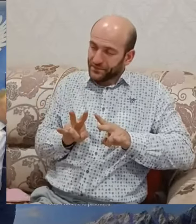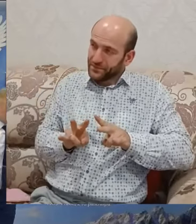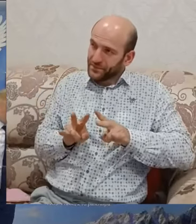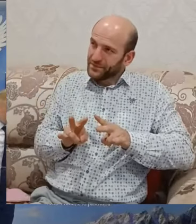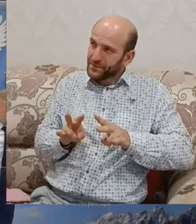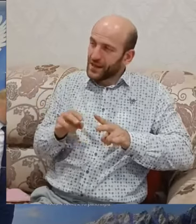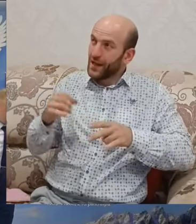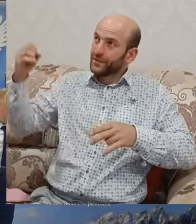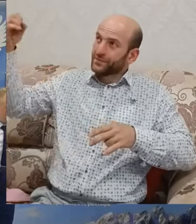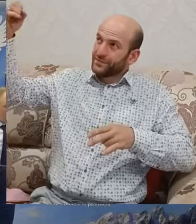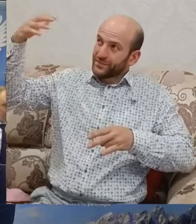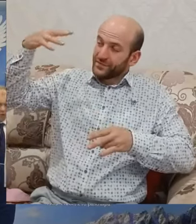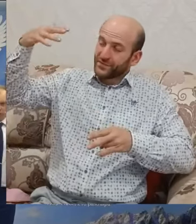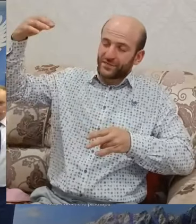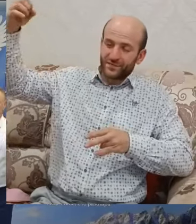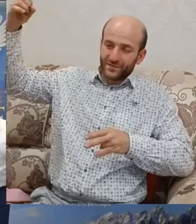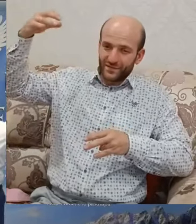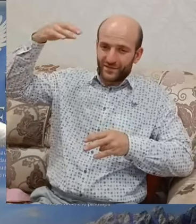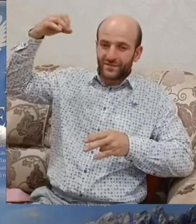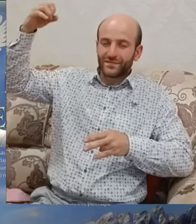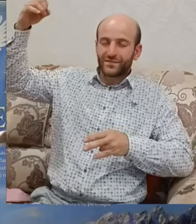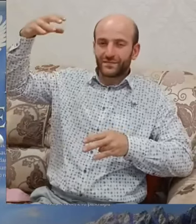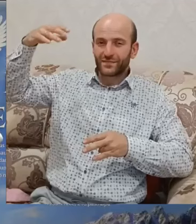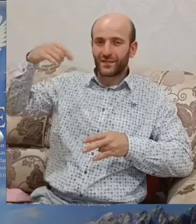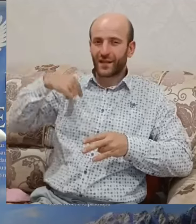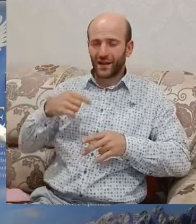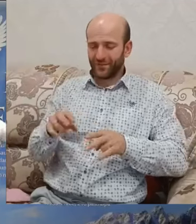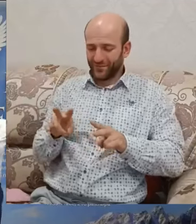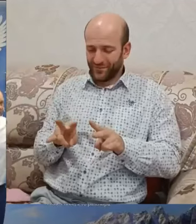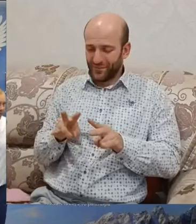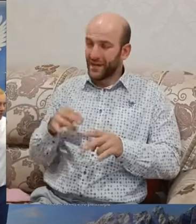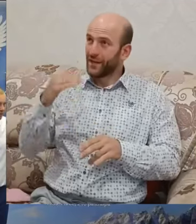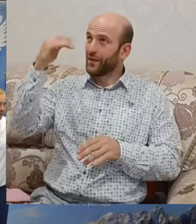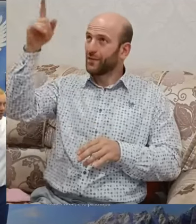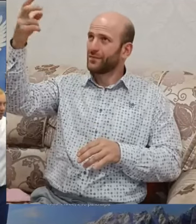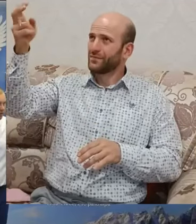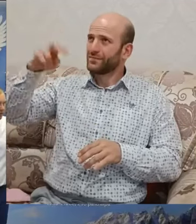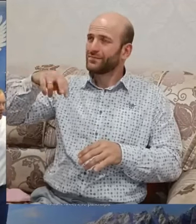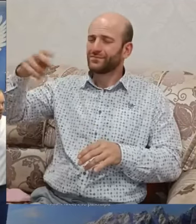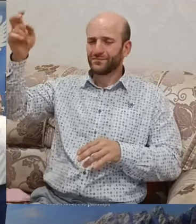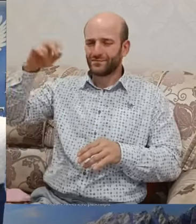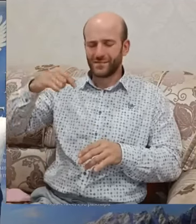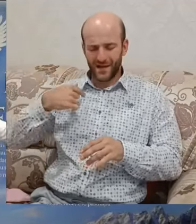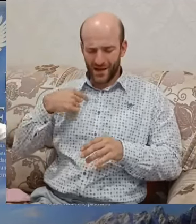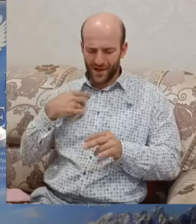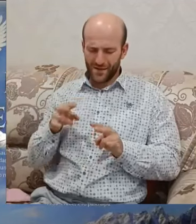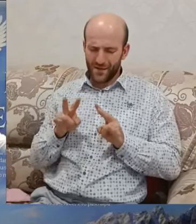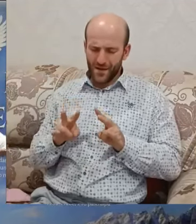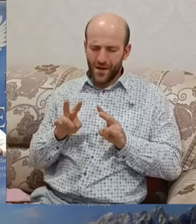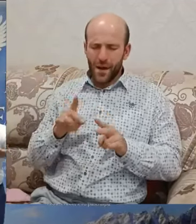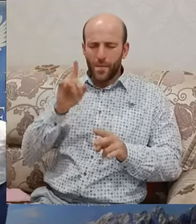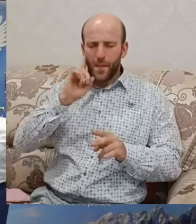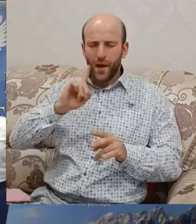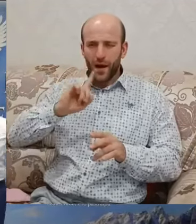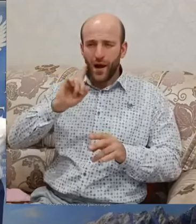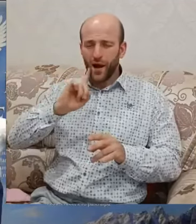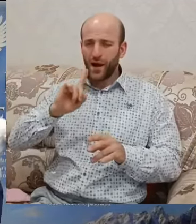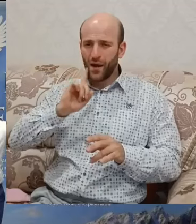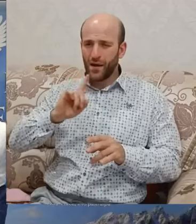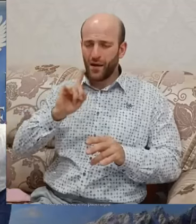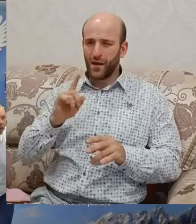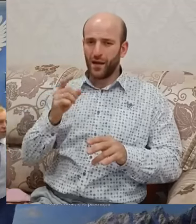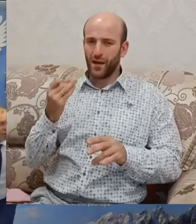artume, įsivaizduojate? Его близости. Mes turime visą jo artumą, visas paslaptis. У нас есть вся его близость. Ir šiandien мūsų didžiausias darbas